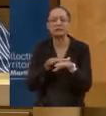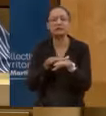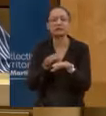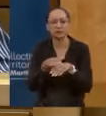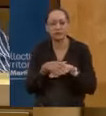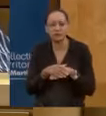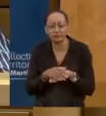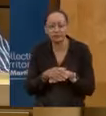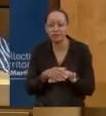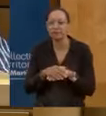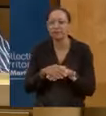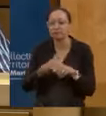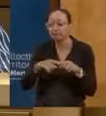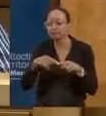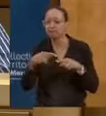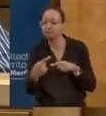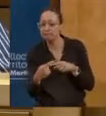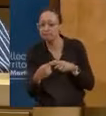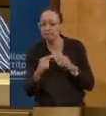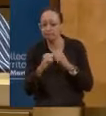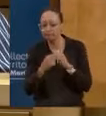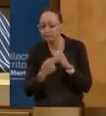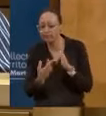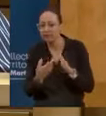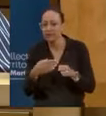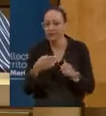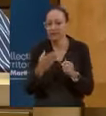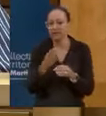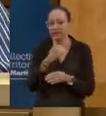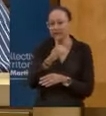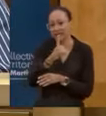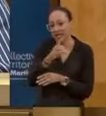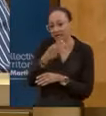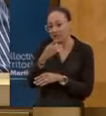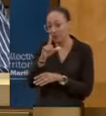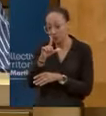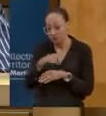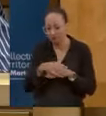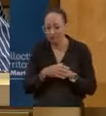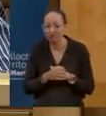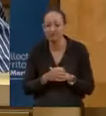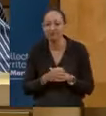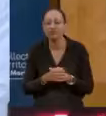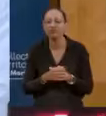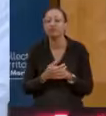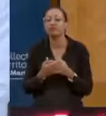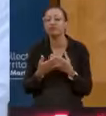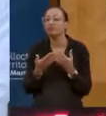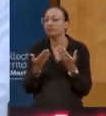venir prochainement, c'est la DM2. Bien, vous allez voir dans la